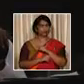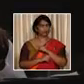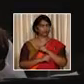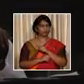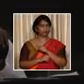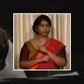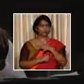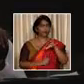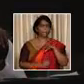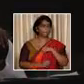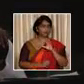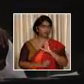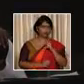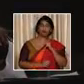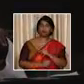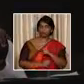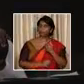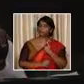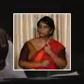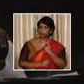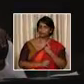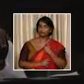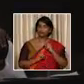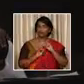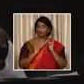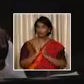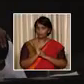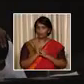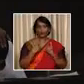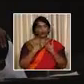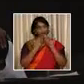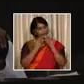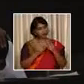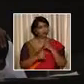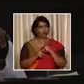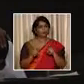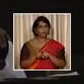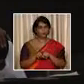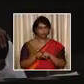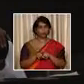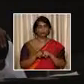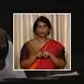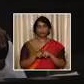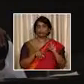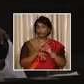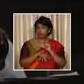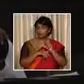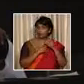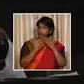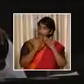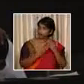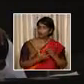சொல்லுகிறோம் அதேநேரம் கனடாவினுடைய தூதுவரையும் நாங்கள் இந்த இடத்திலே இந்த உயர்ந்த சபையினூடாக முன்வைக்கிறோம் நீங்கள் சொன்ன